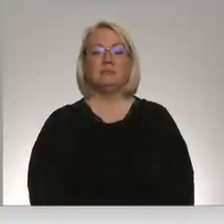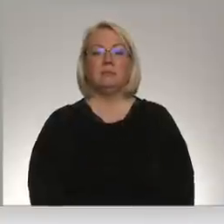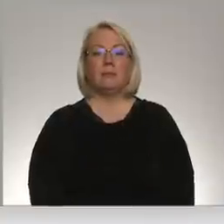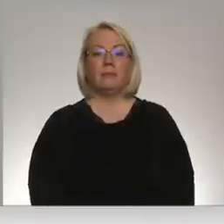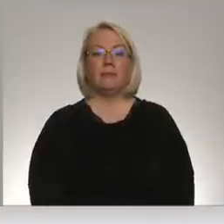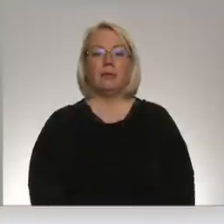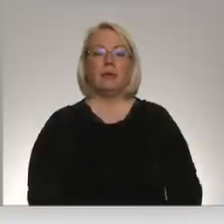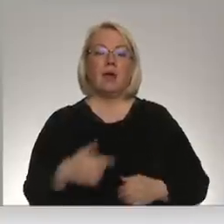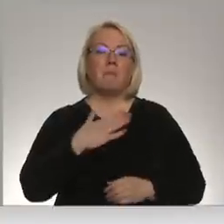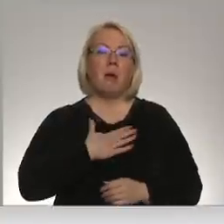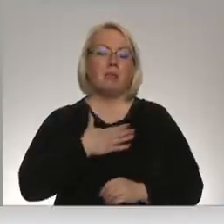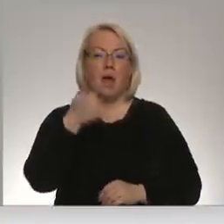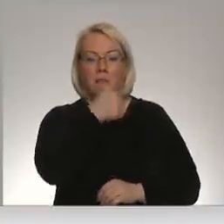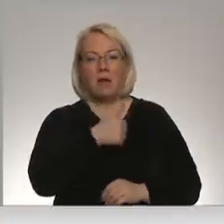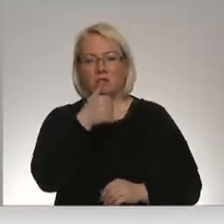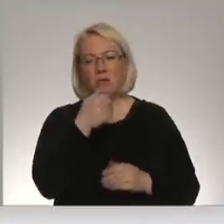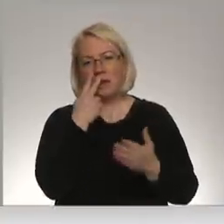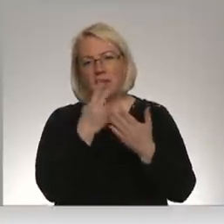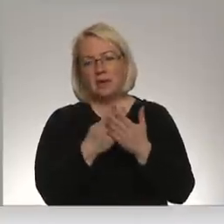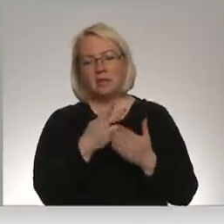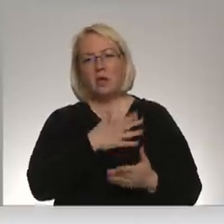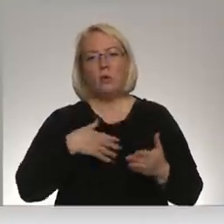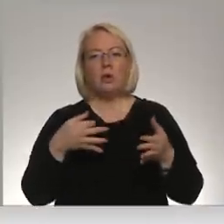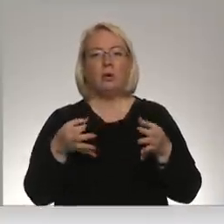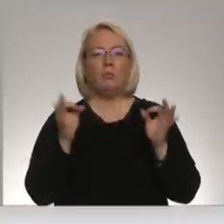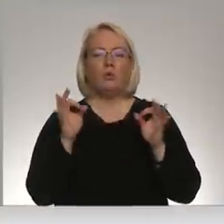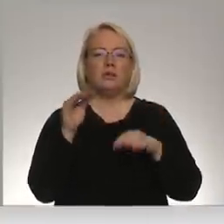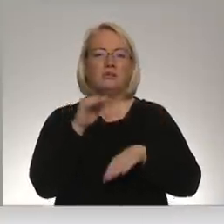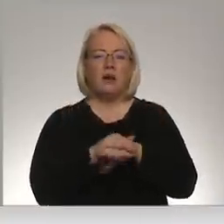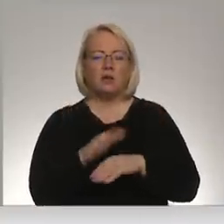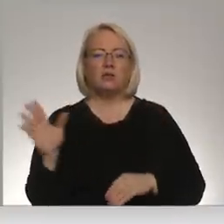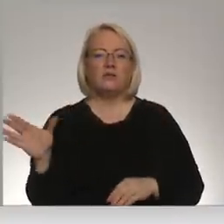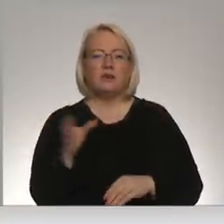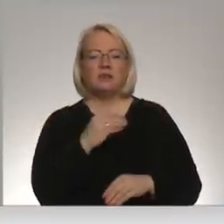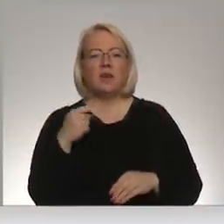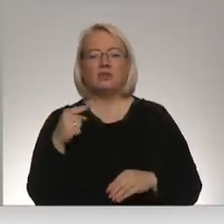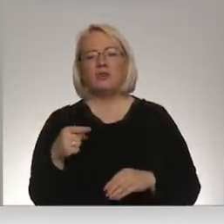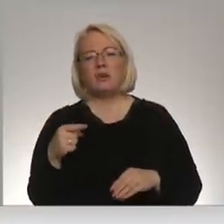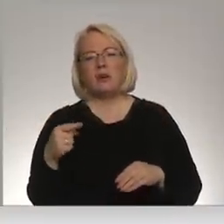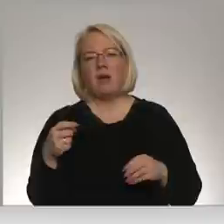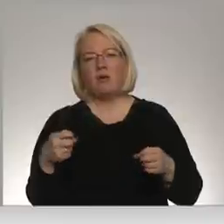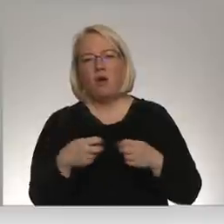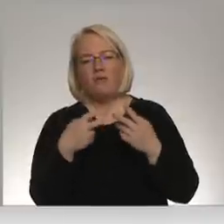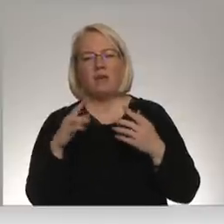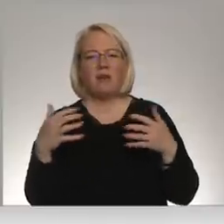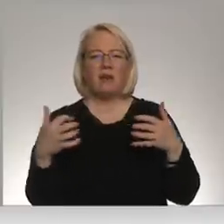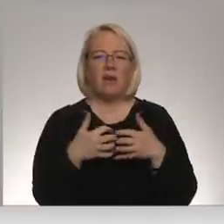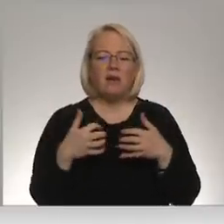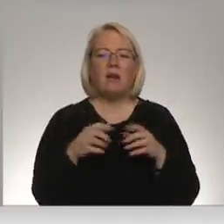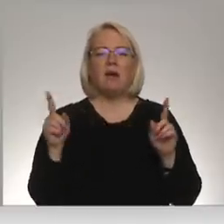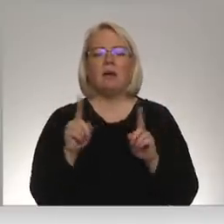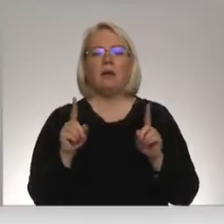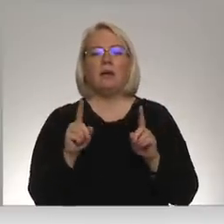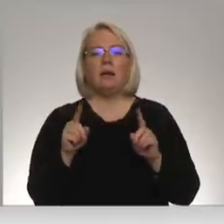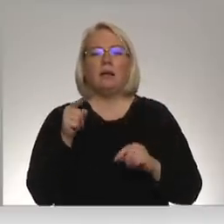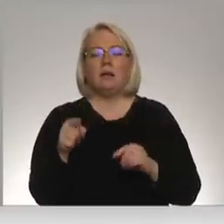Manā personīgajā ieskatā, es domāju, ļoti būtisks faktors visā šajā konfliktā vai stājoties pretī agresiju ir